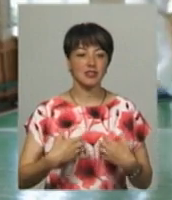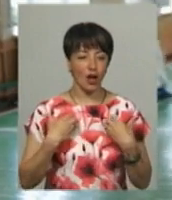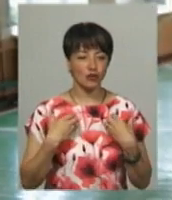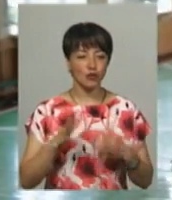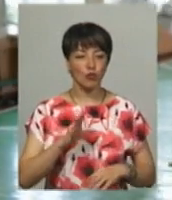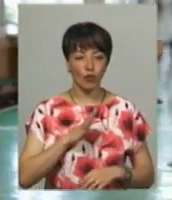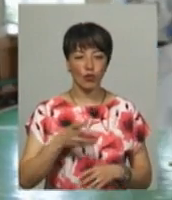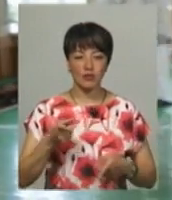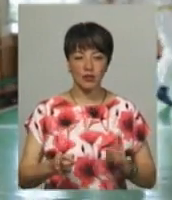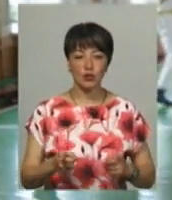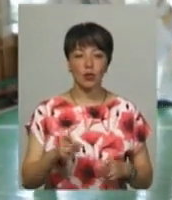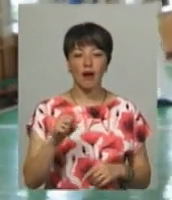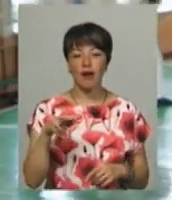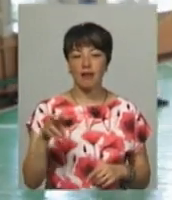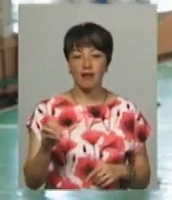було, звісно,